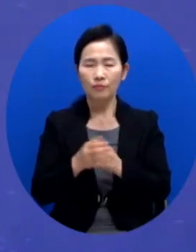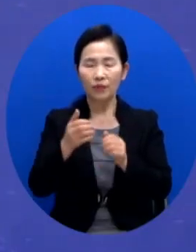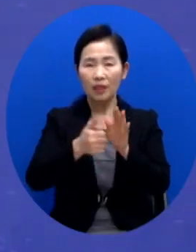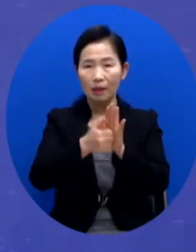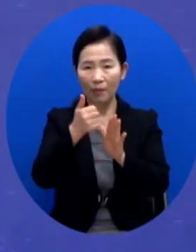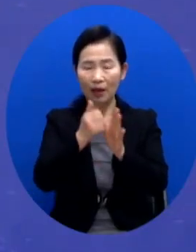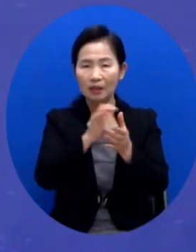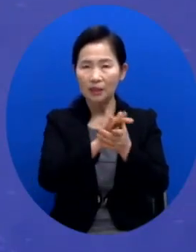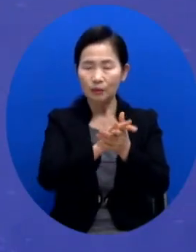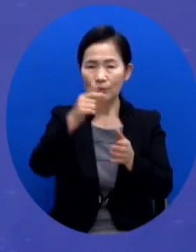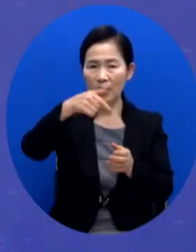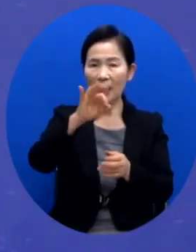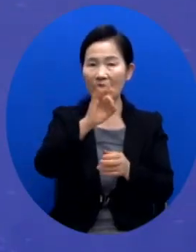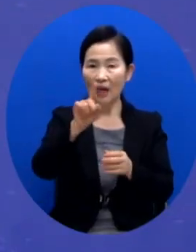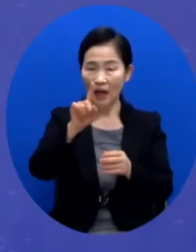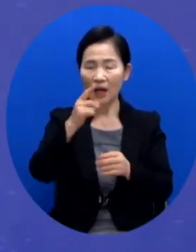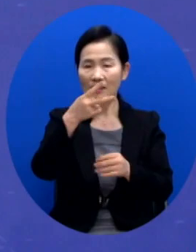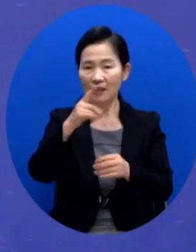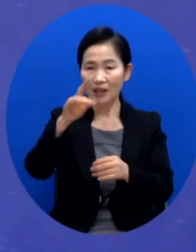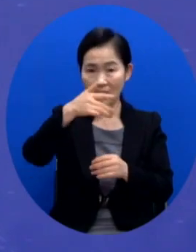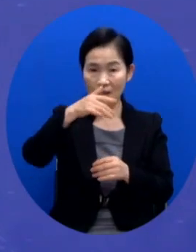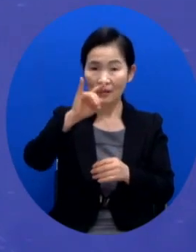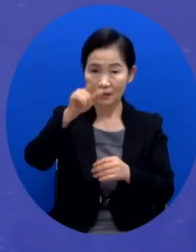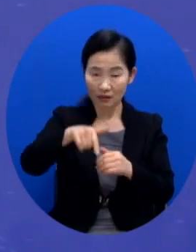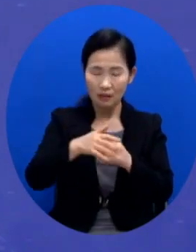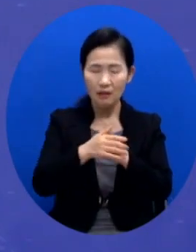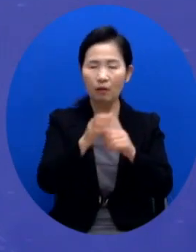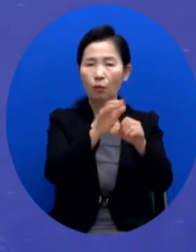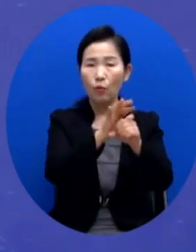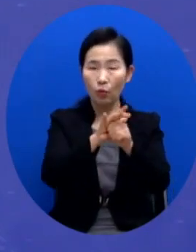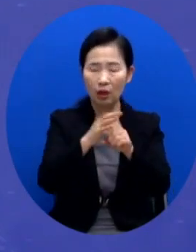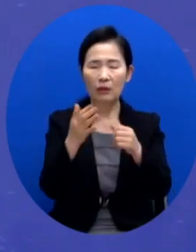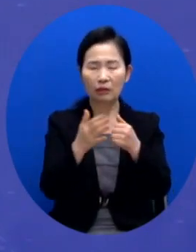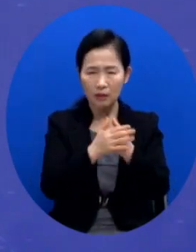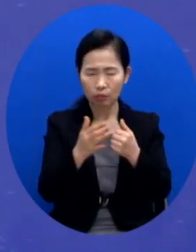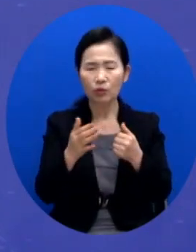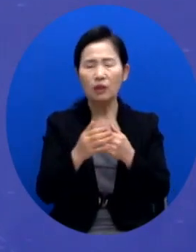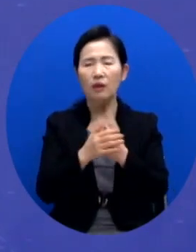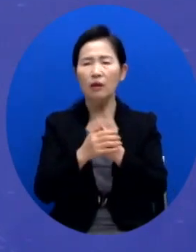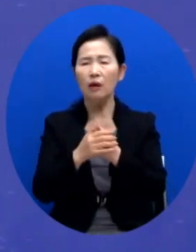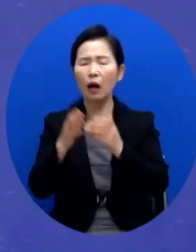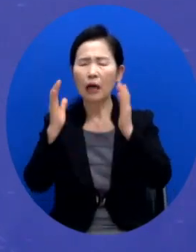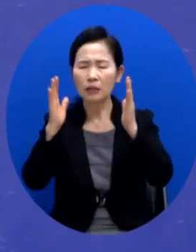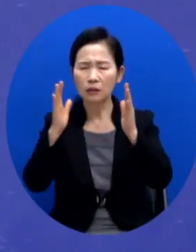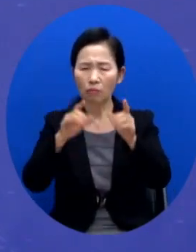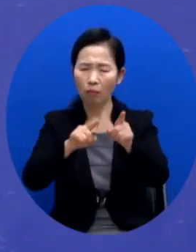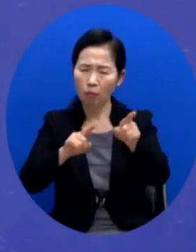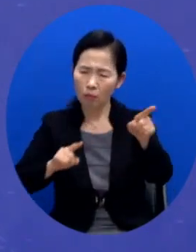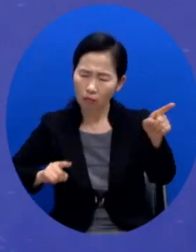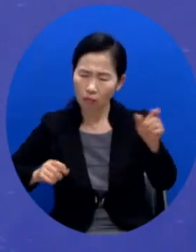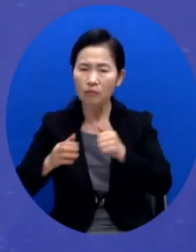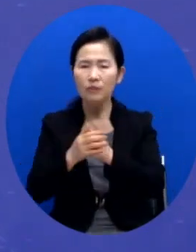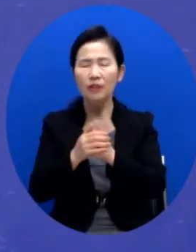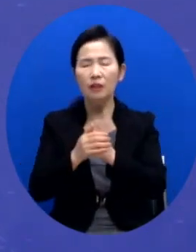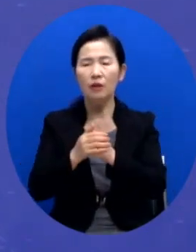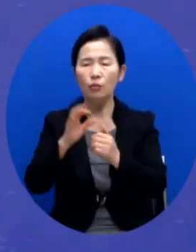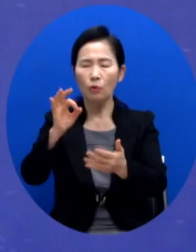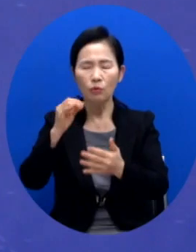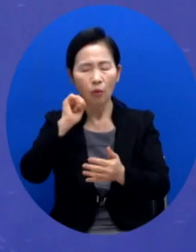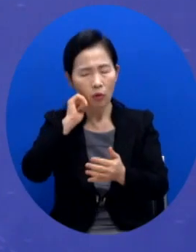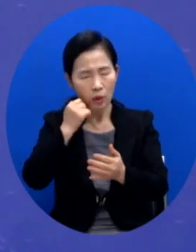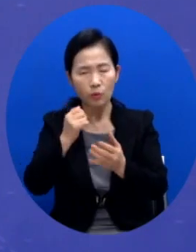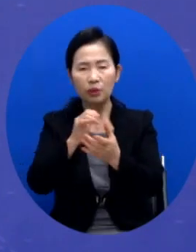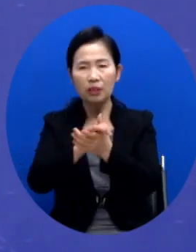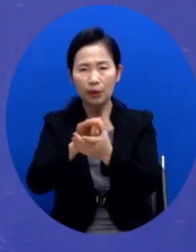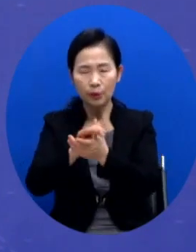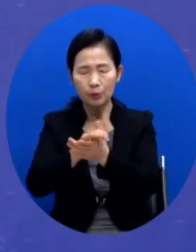희망친구 기아 대책이 코로나19로 더 벌어진 디지털 학습 격차를 해소하기 위해 저소득층 아이들을 대상으로 교육